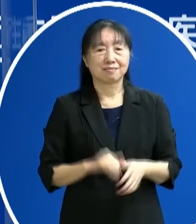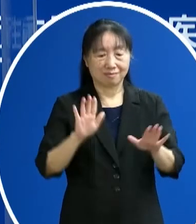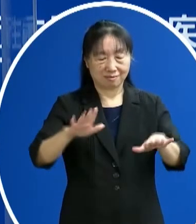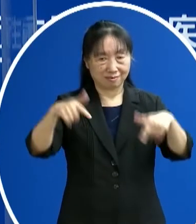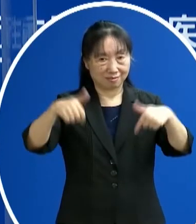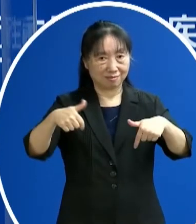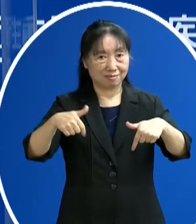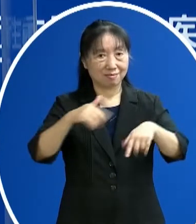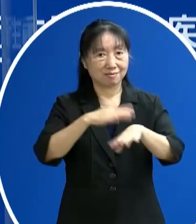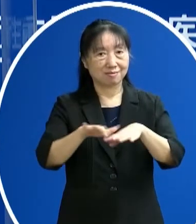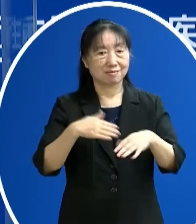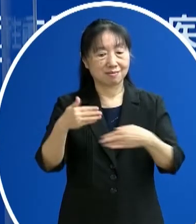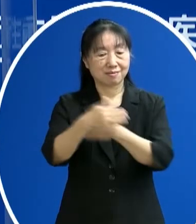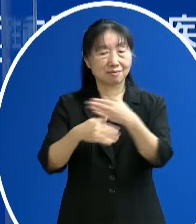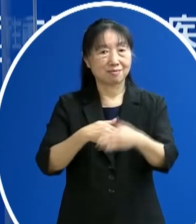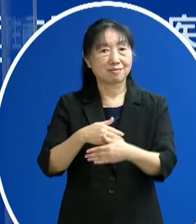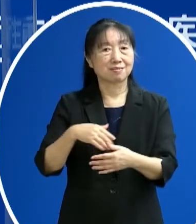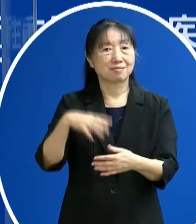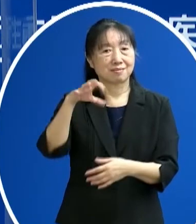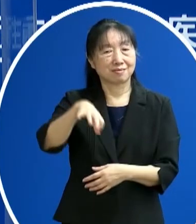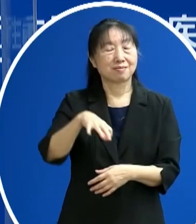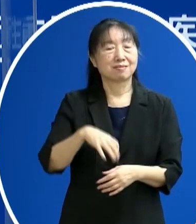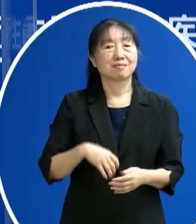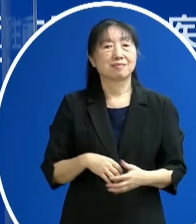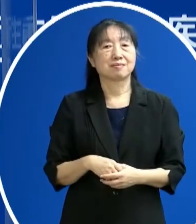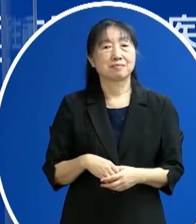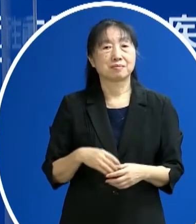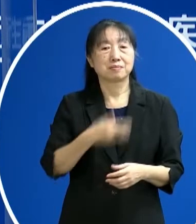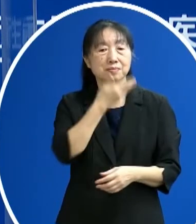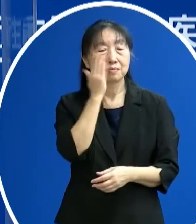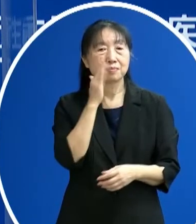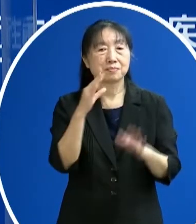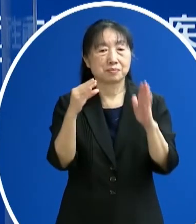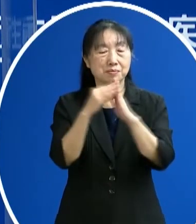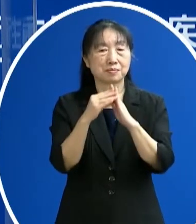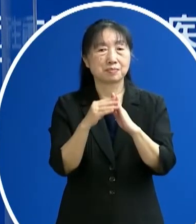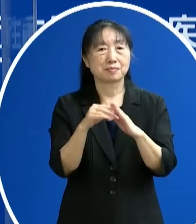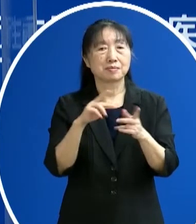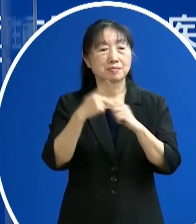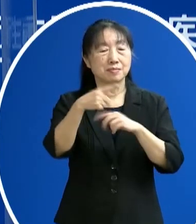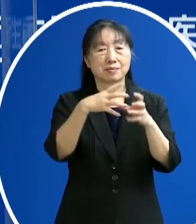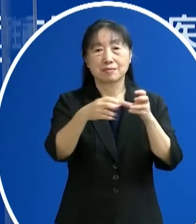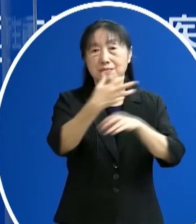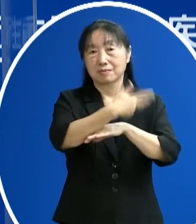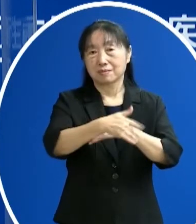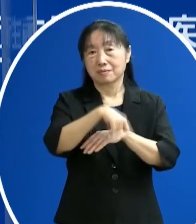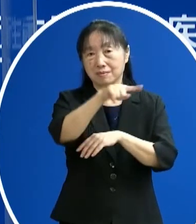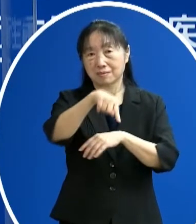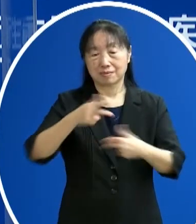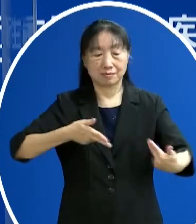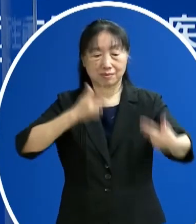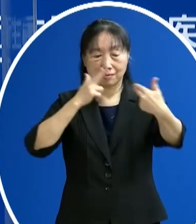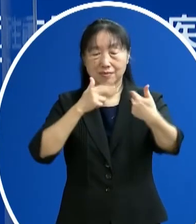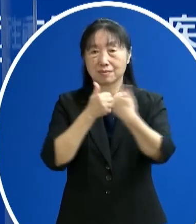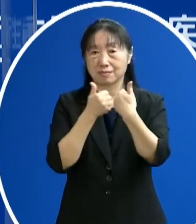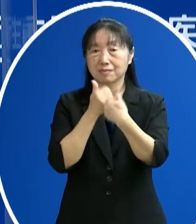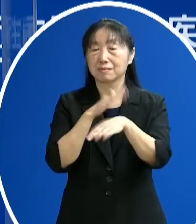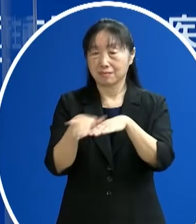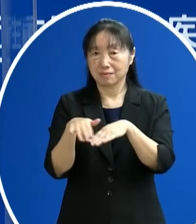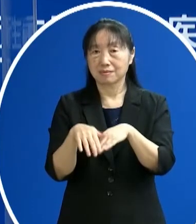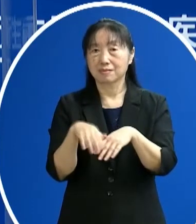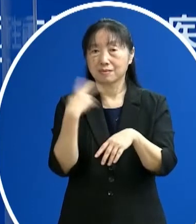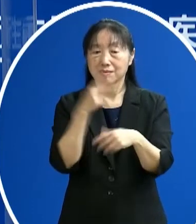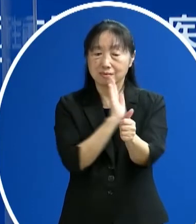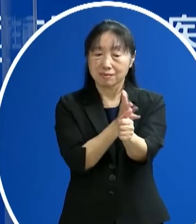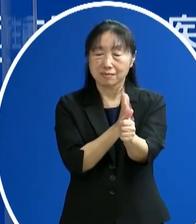天下午我们会用交通部各方面我们观光局等等的跟伯流也要展开一个视讯的会议，再来